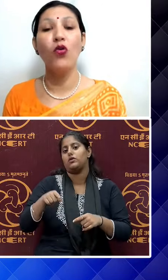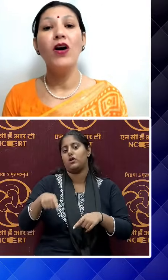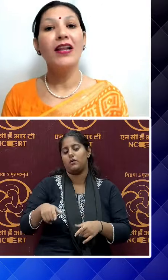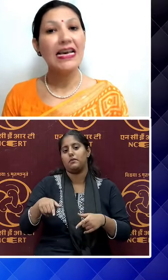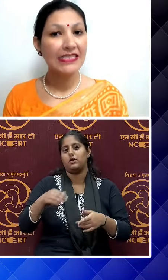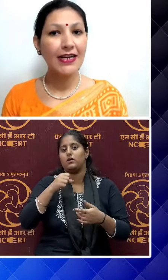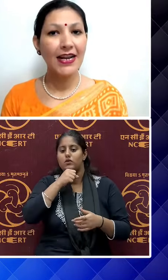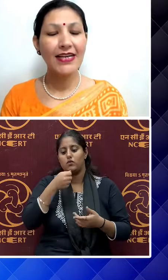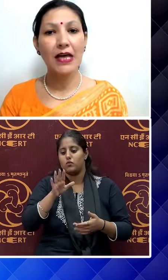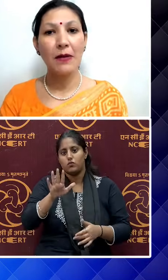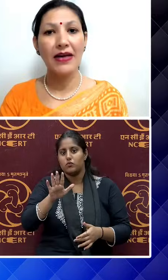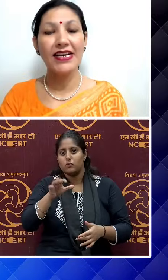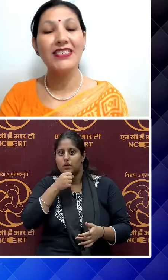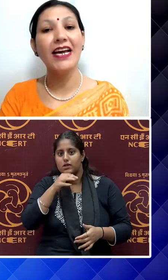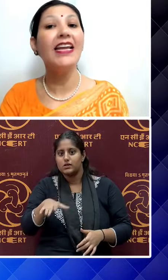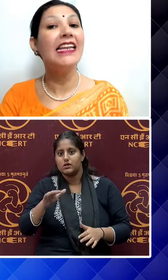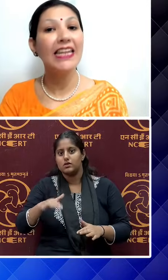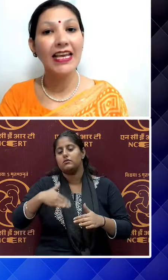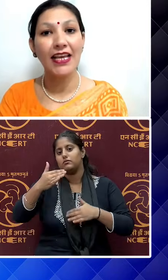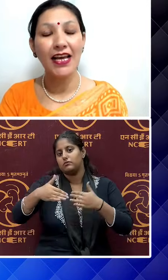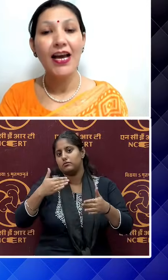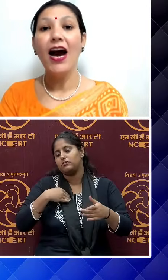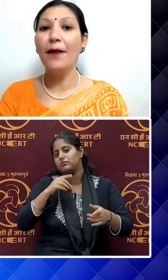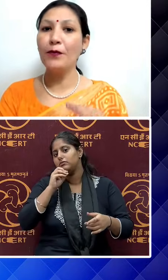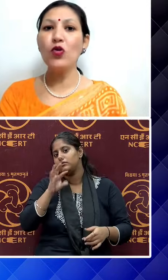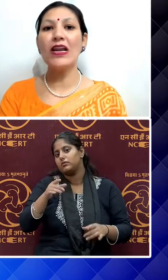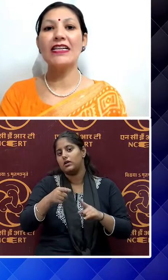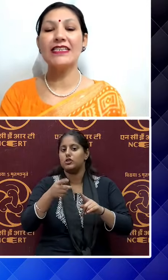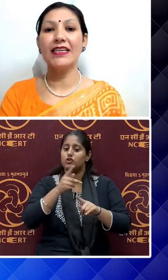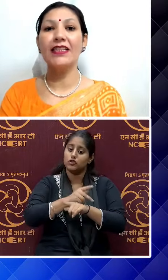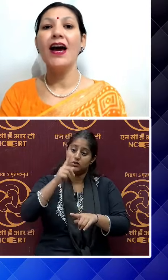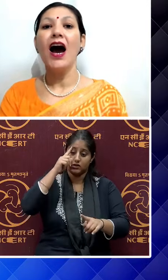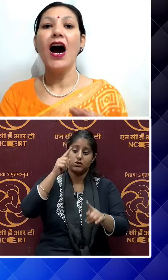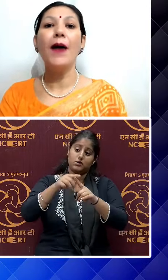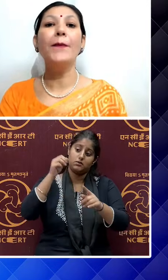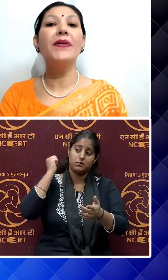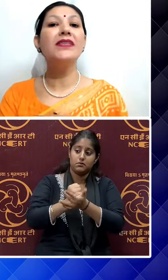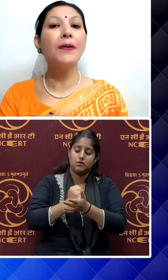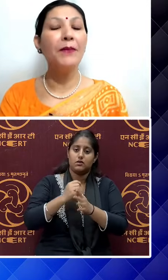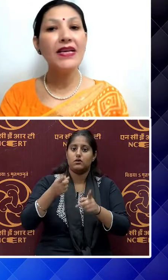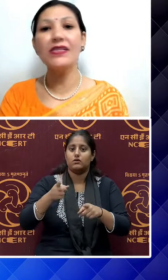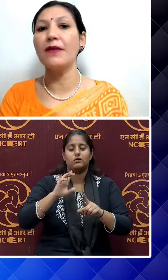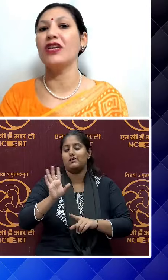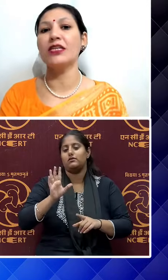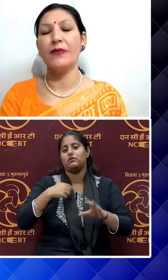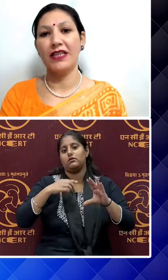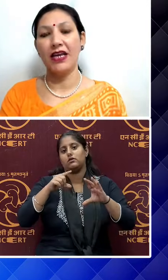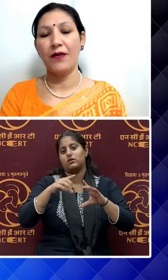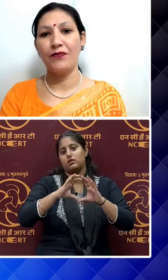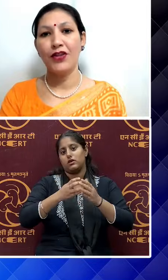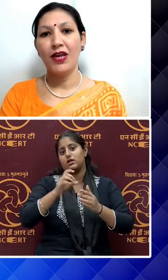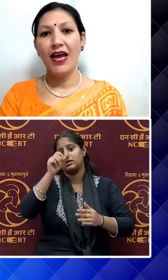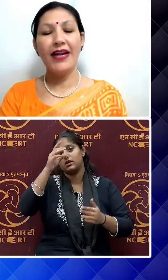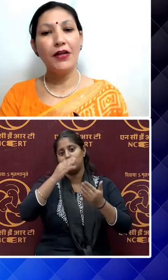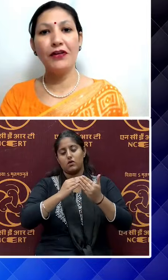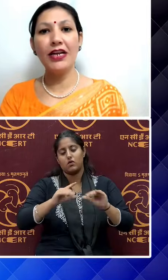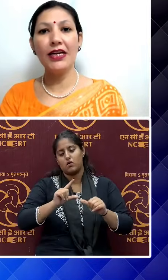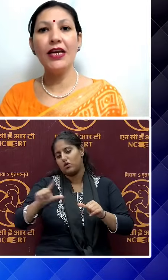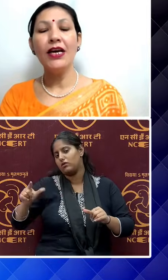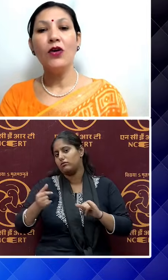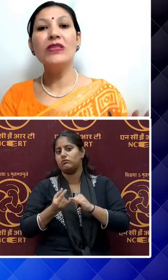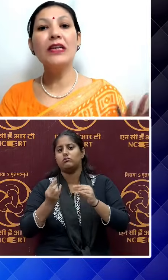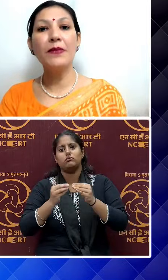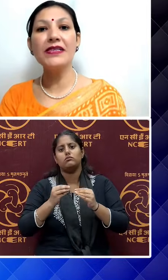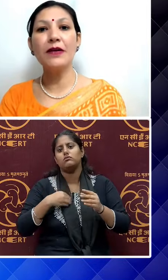वो रास्ता डायरेक्ट थमा दिया जाए. नहीं, अप टू क्लास 10 आप सभी सब्जेक्ट्स पढ़ते हैं. एंड